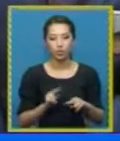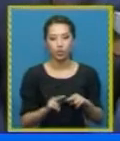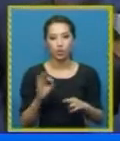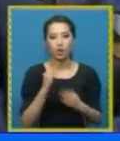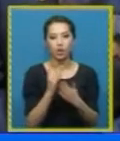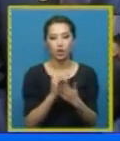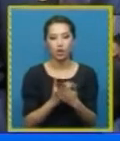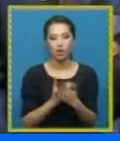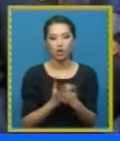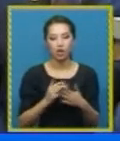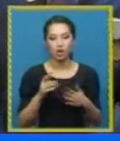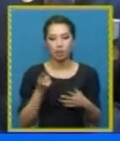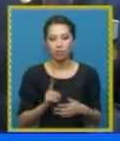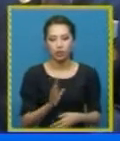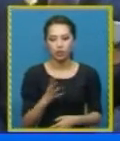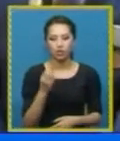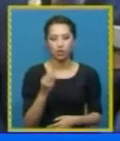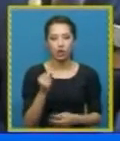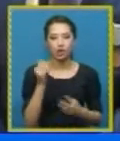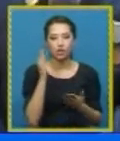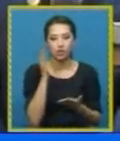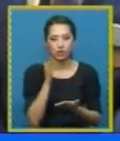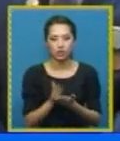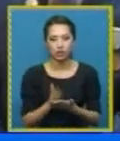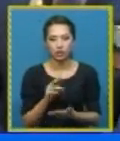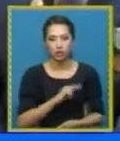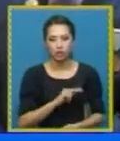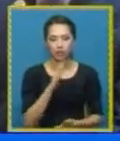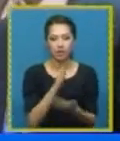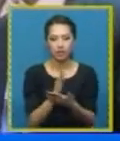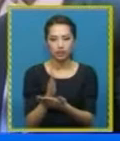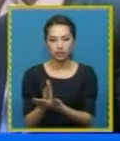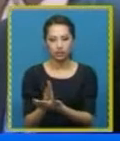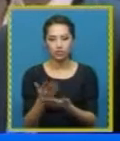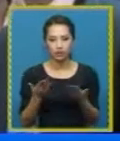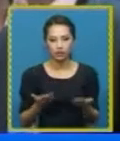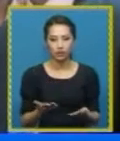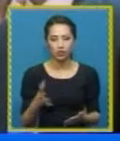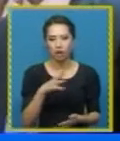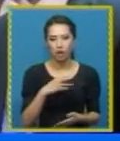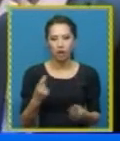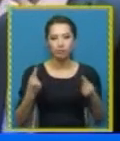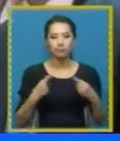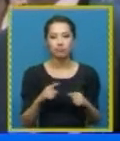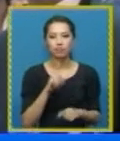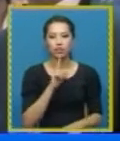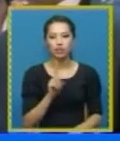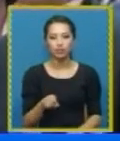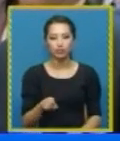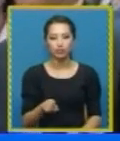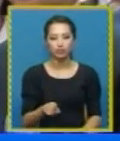емес, қаражаты бар, жұмыс істейтін адамдар бар. Сол сіздер